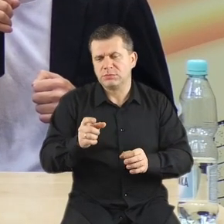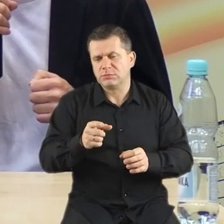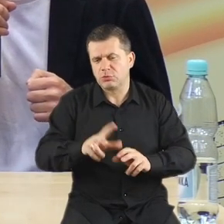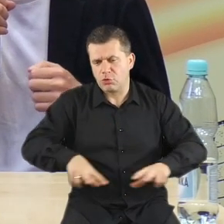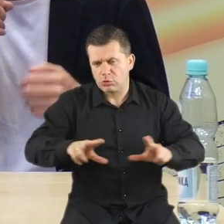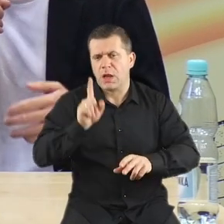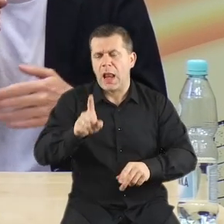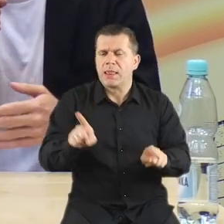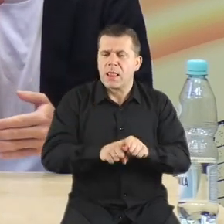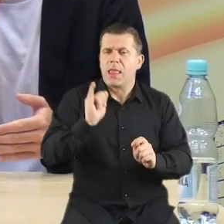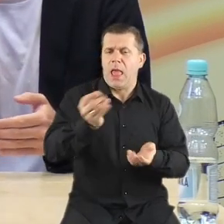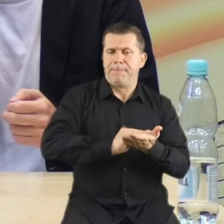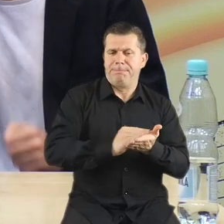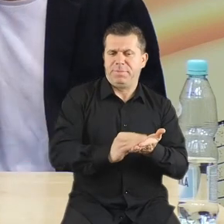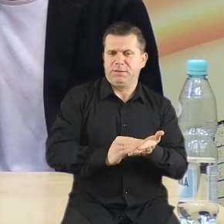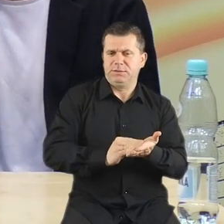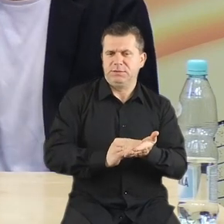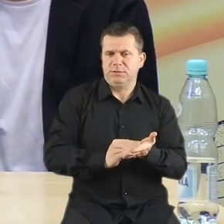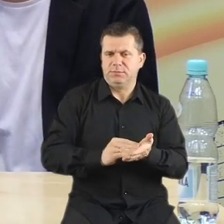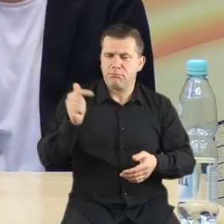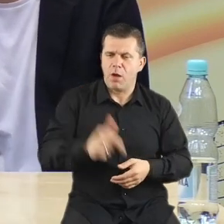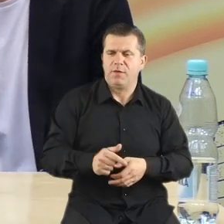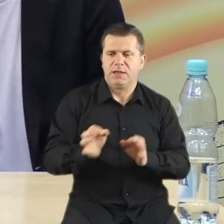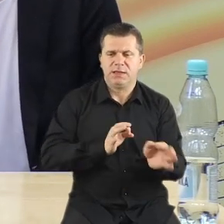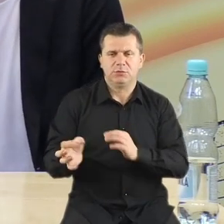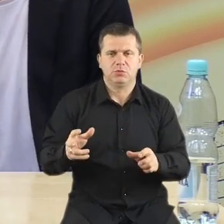też historia o tym, jak się pisze historię rodziny.